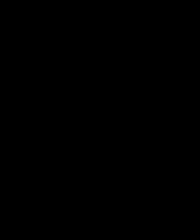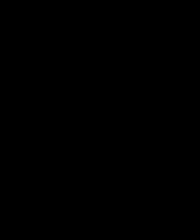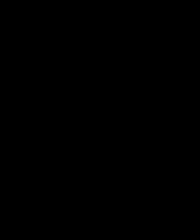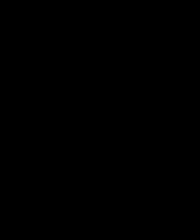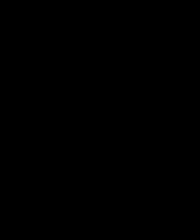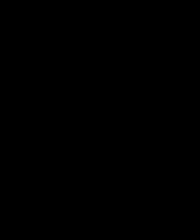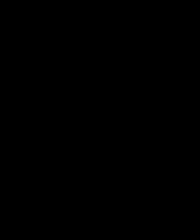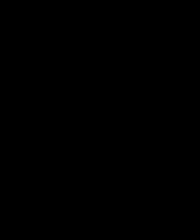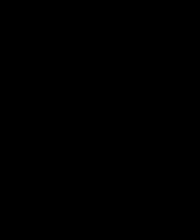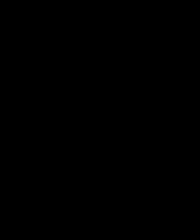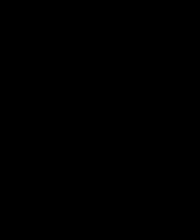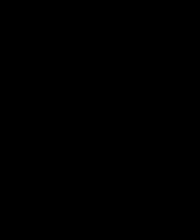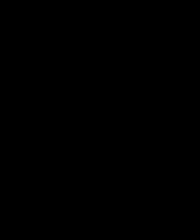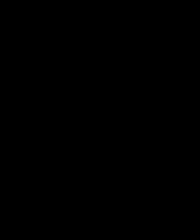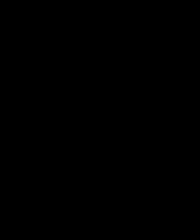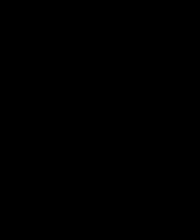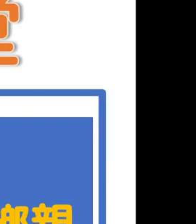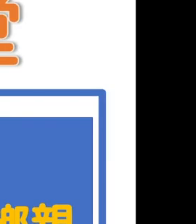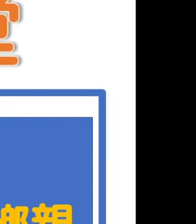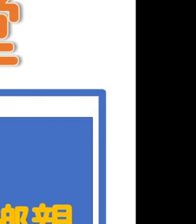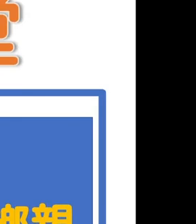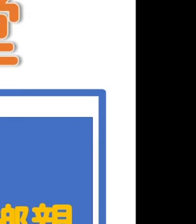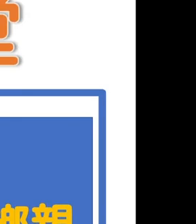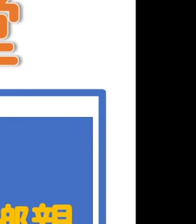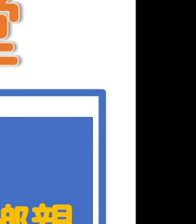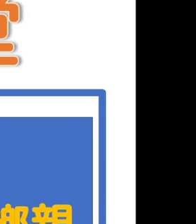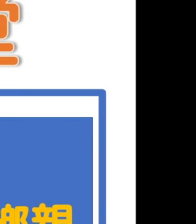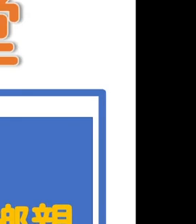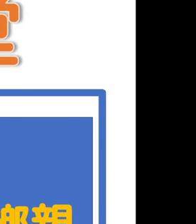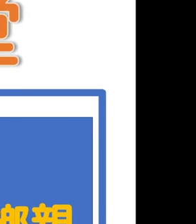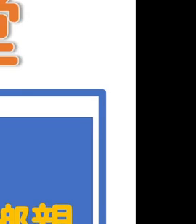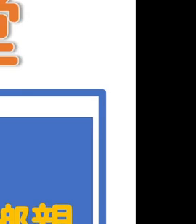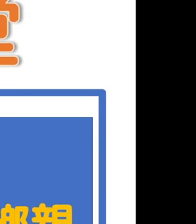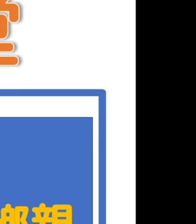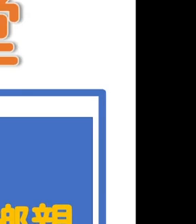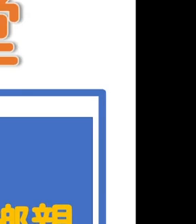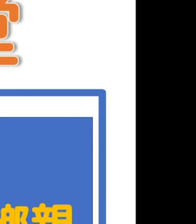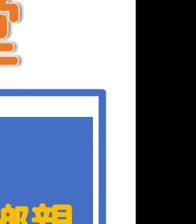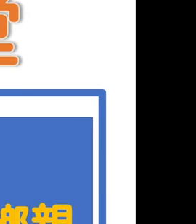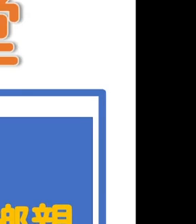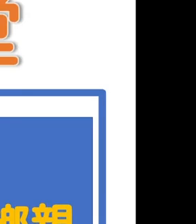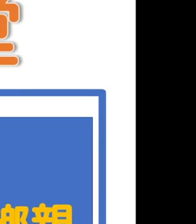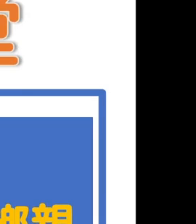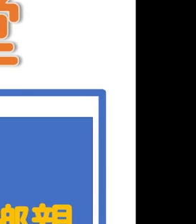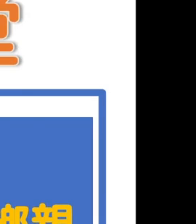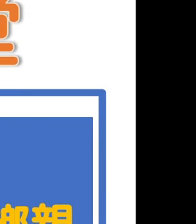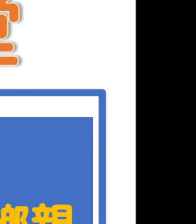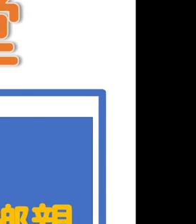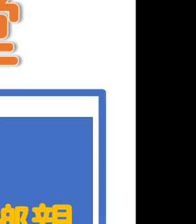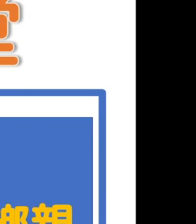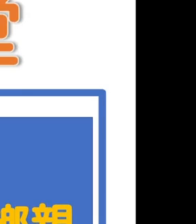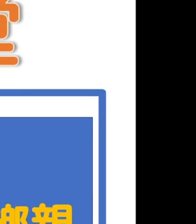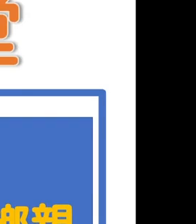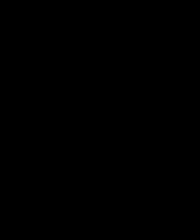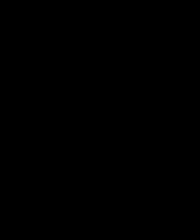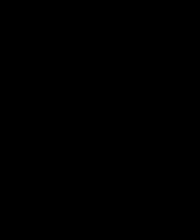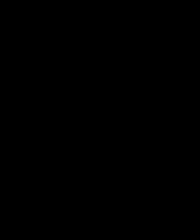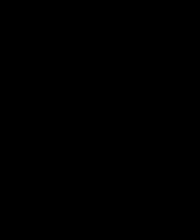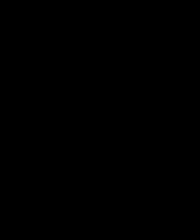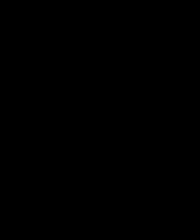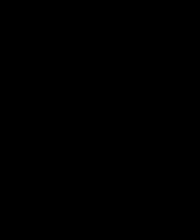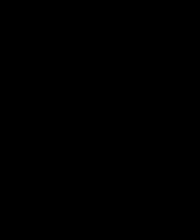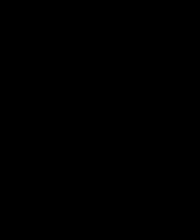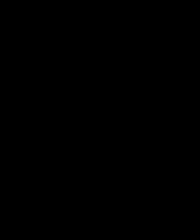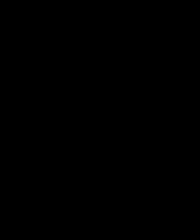心食堂，反倒是南区的暖心食堂比较欠缺，希望能够有更多的店家加入。而至于餐券的